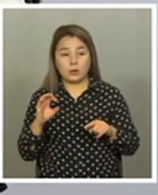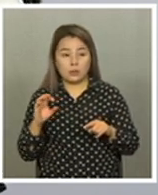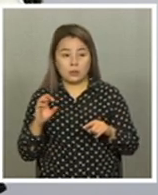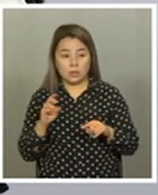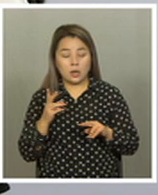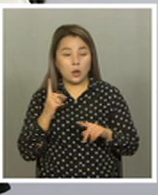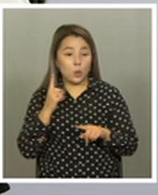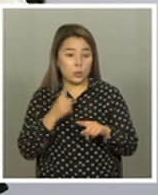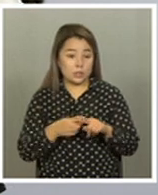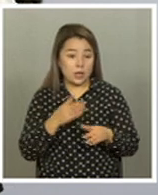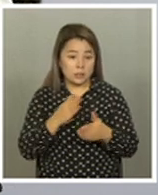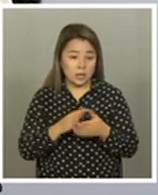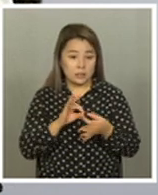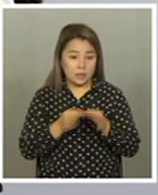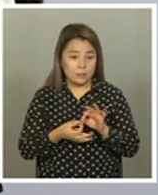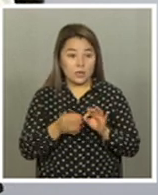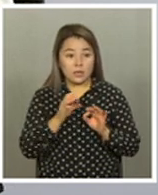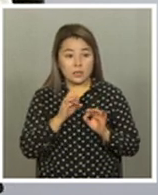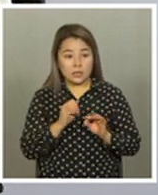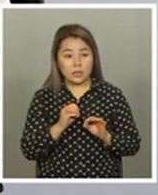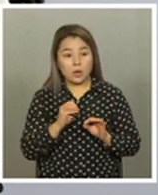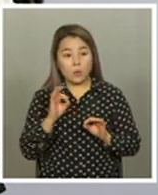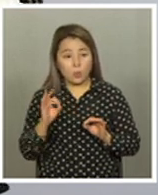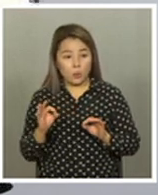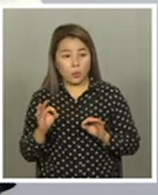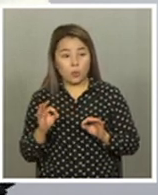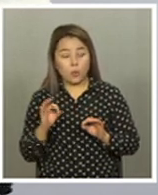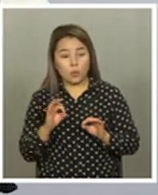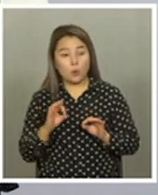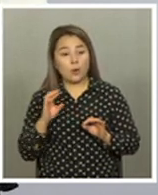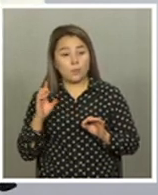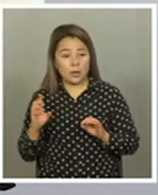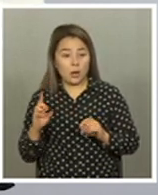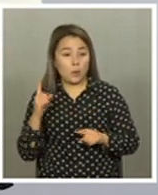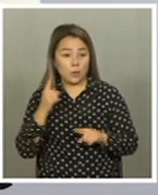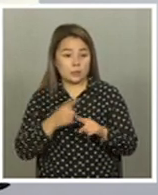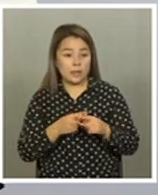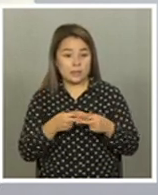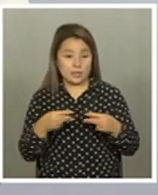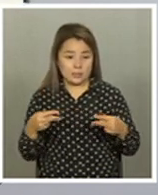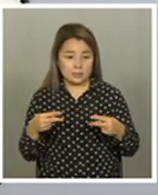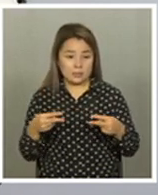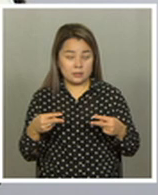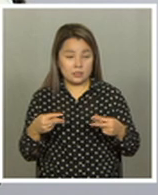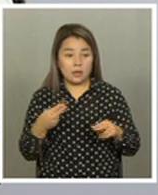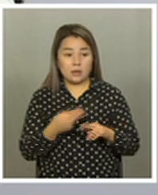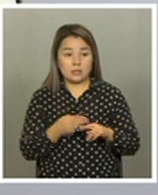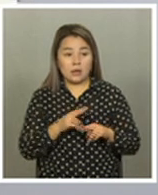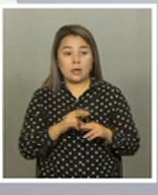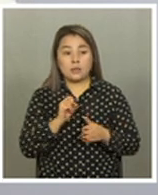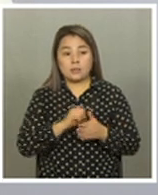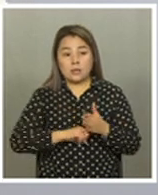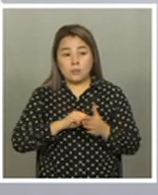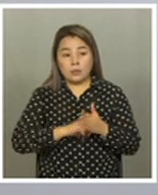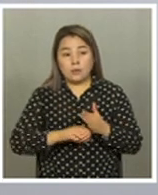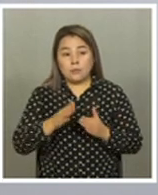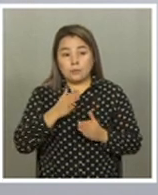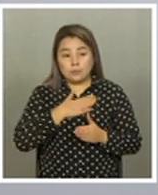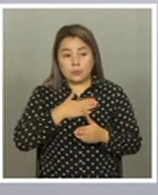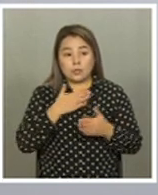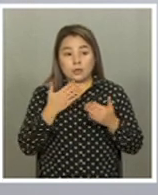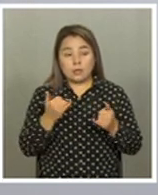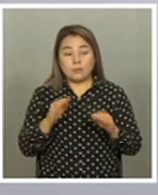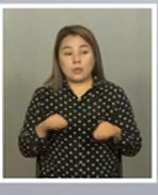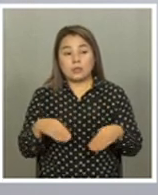ол тең болады ЕО-ған ОБ-ны қосқанға тең. Солай ғой. Себебі бұл жерде бізде жаңағы